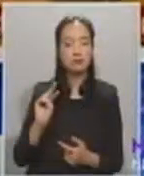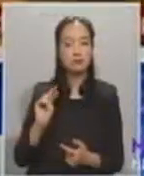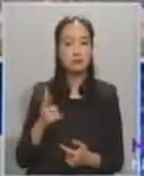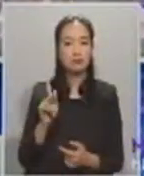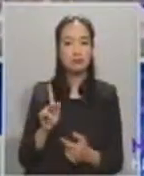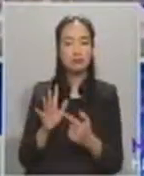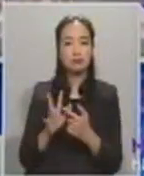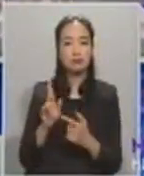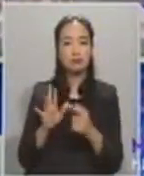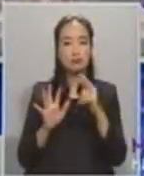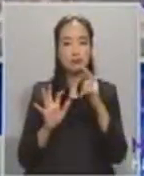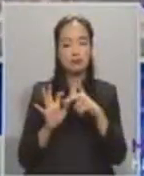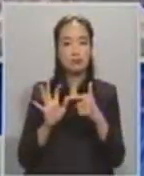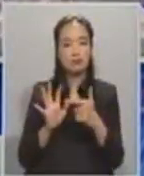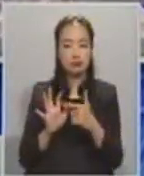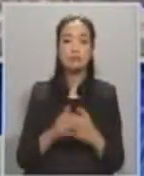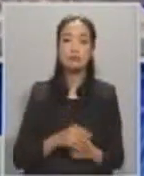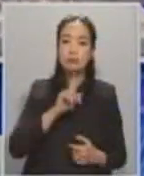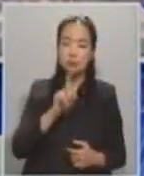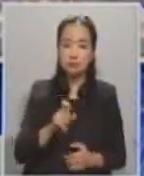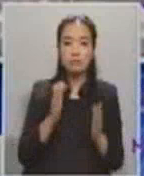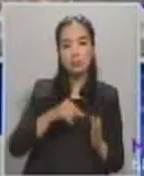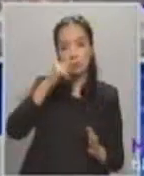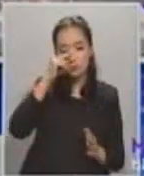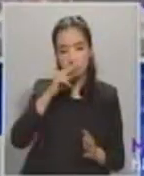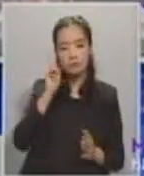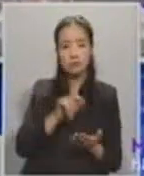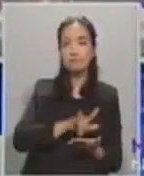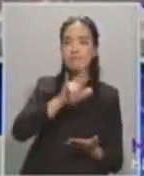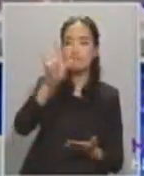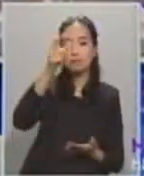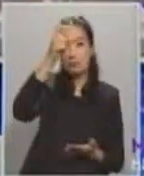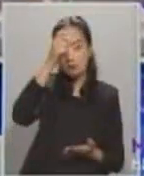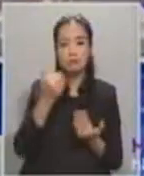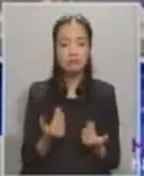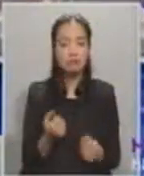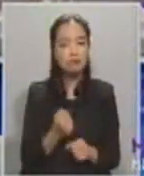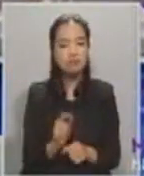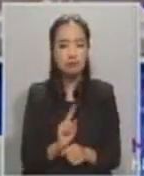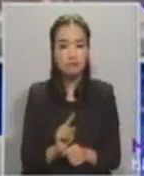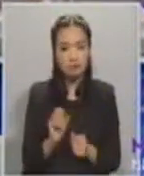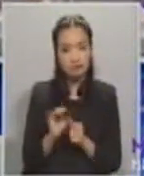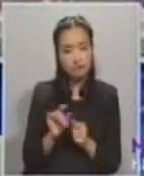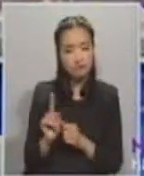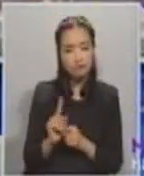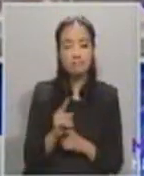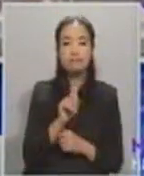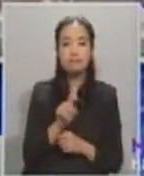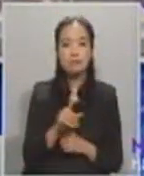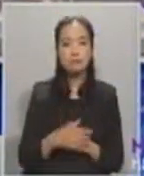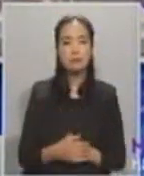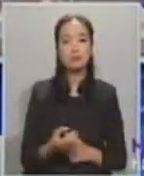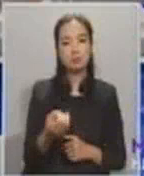แล้วถ้าคนไทยที่มีกำหนดการจะต้องเดินทางไปตุรกีในช่วงนี้แหละคะมีคำแนะนำยังไงบ้างไหมคะ ผมถ้าเป็น